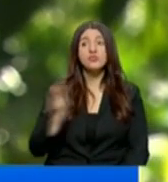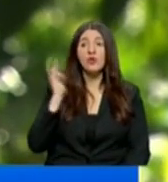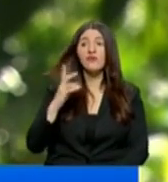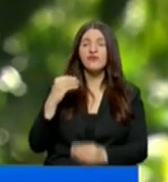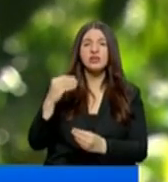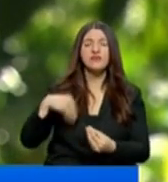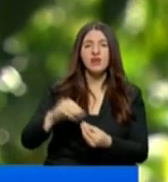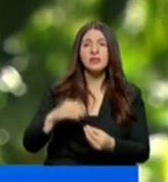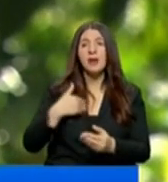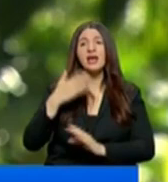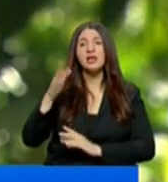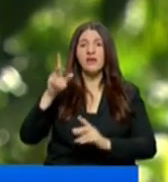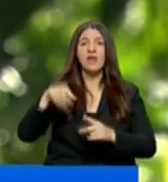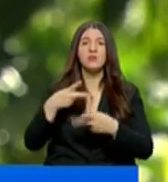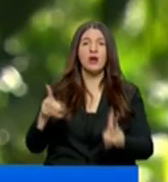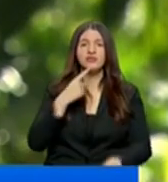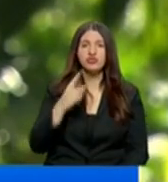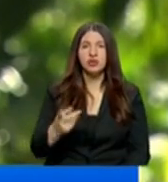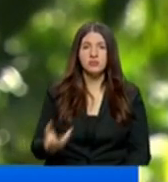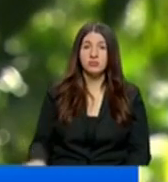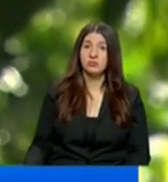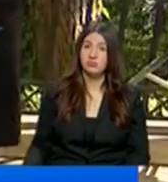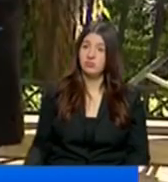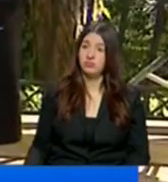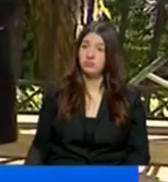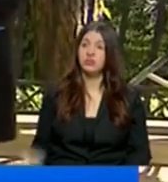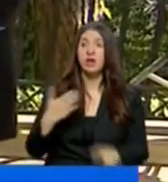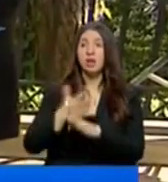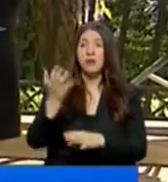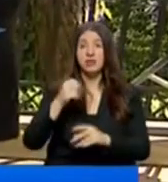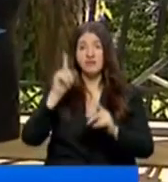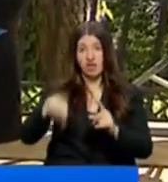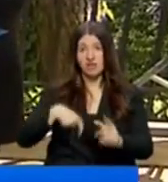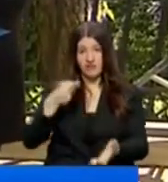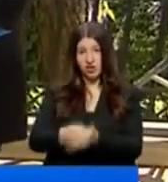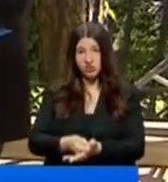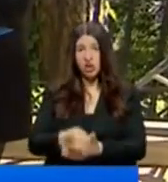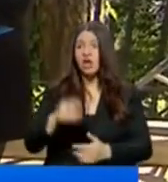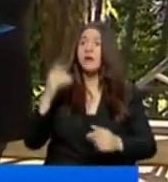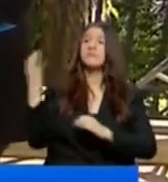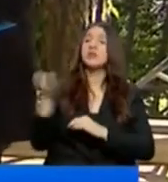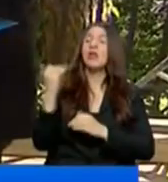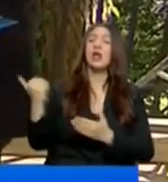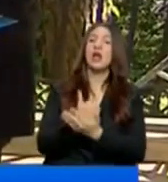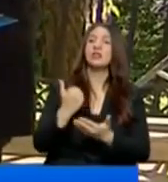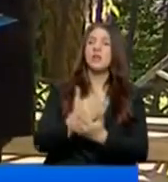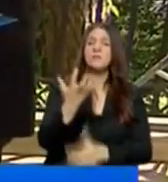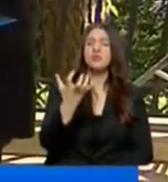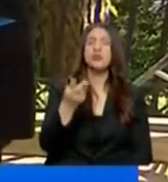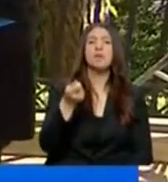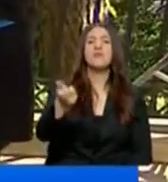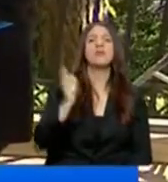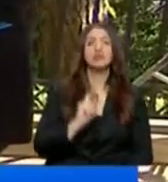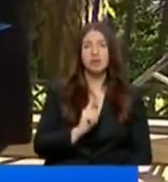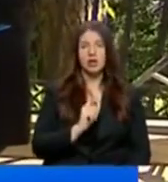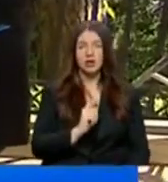verdikleri faizle vergiden muaf tutacağım. Peki. Ekmek alırken vergi verecek. Milyarları kazanırken 5 kuruş vergi